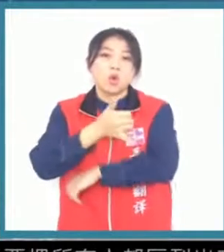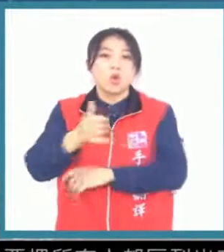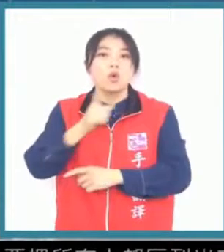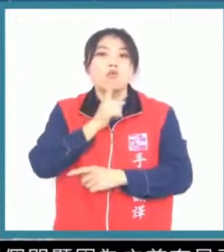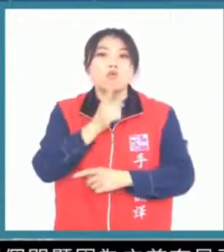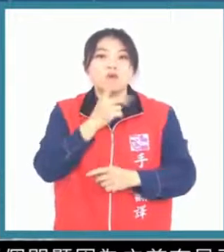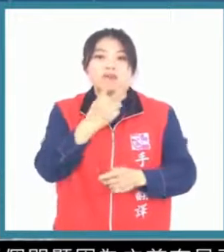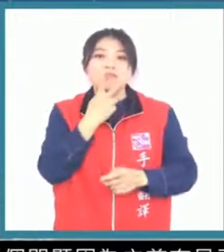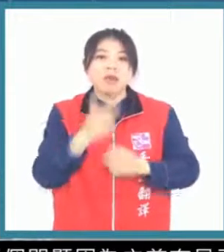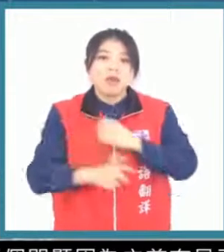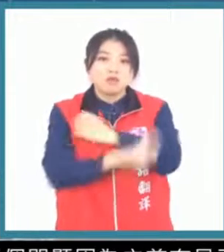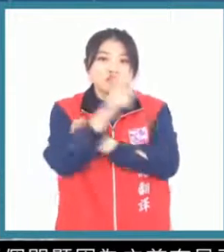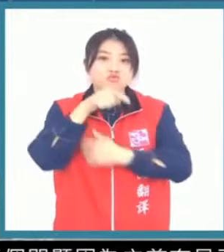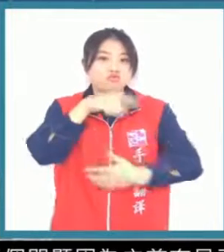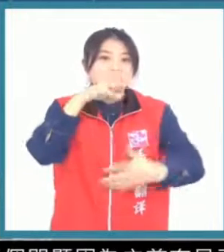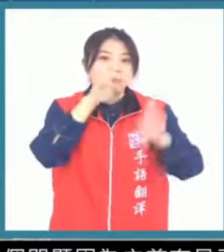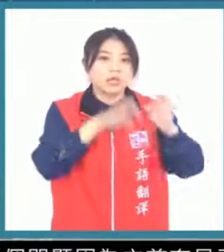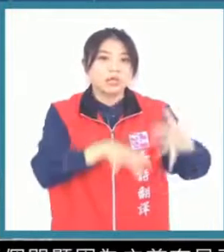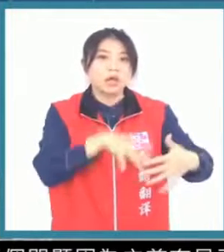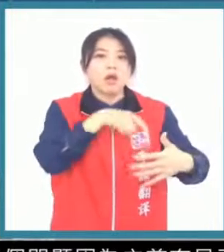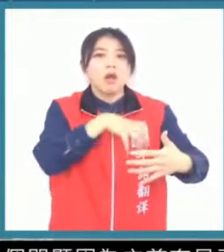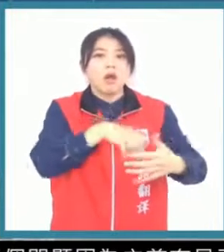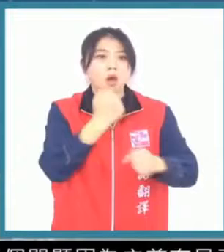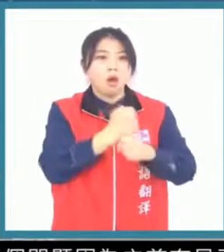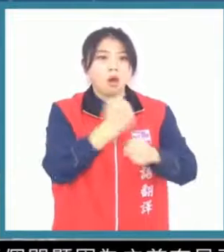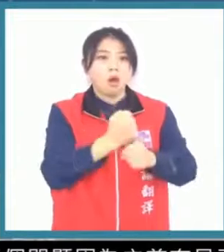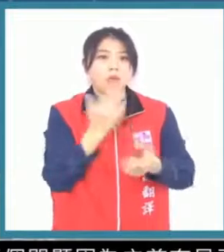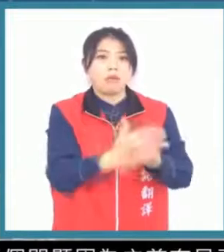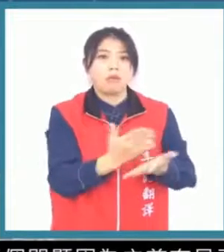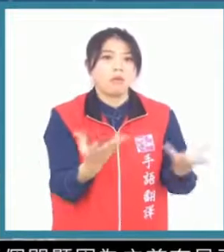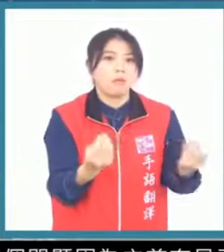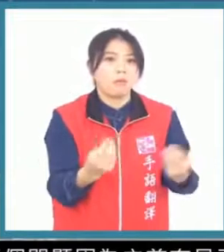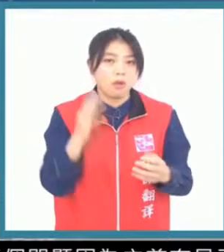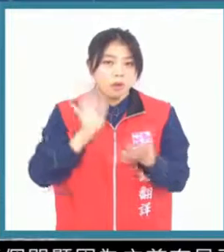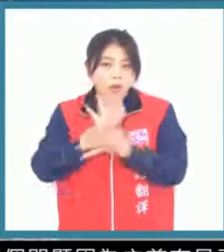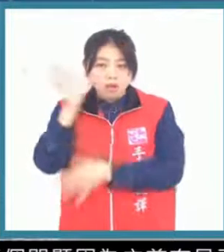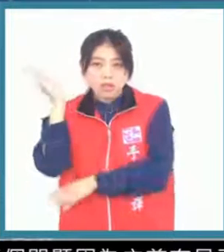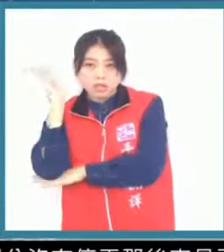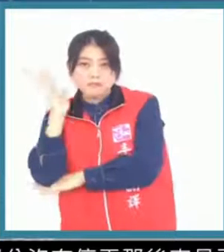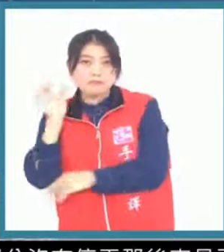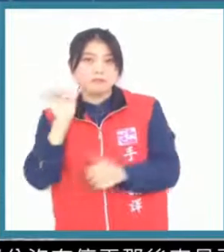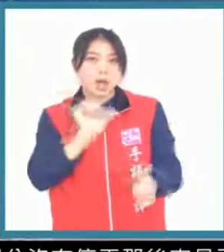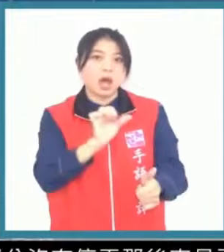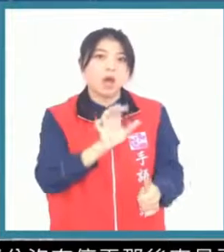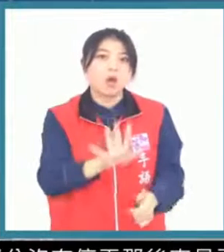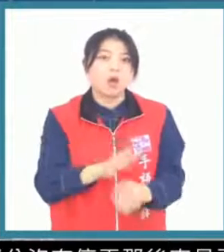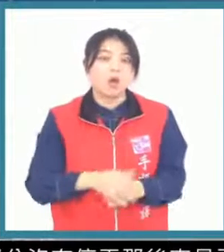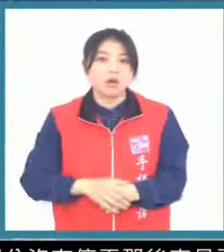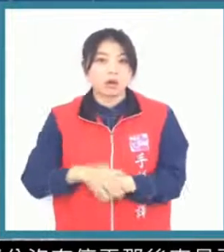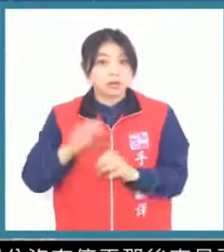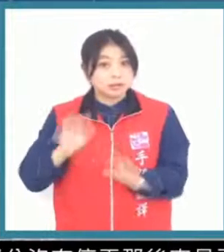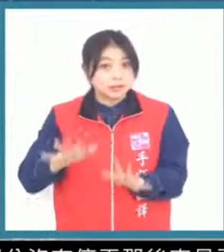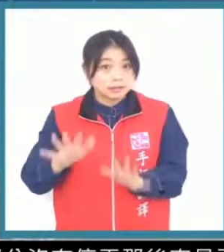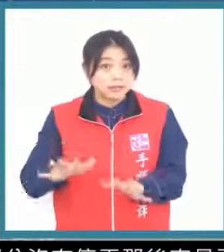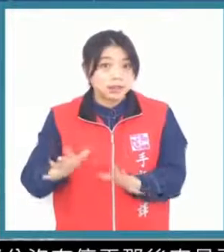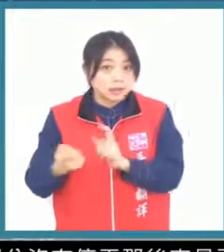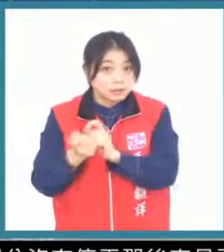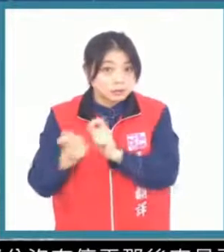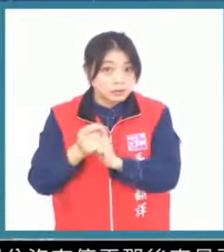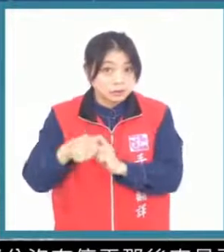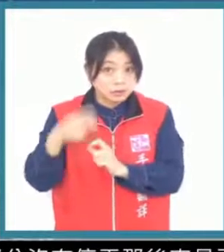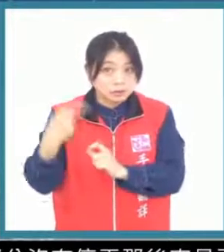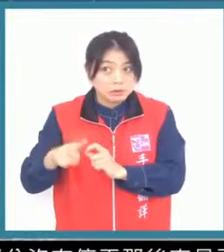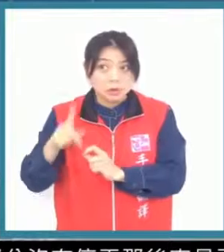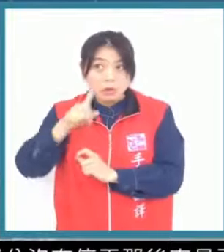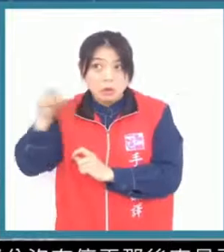部分没有停工，那后来市府这边也进行了裁处，那是否最近有再接